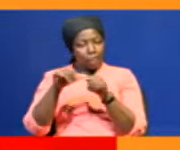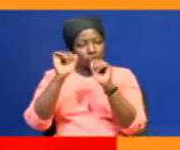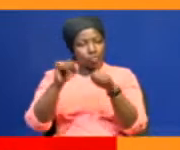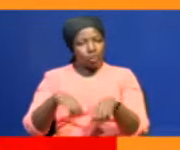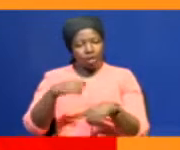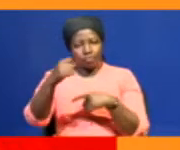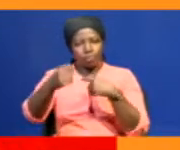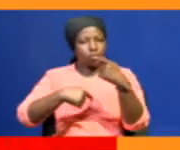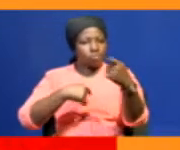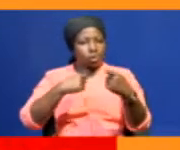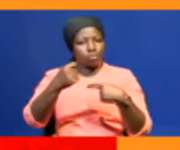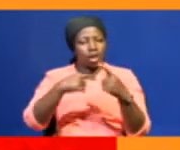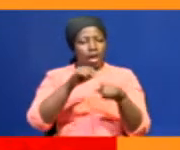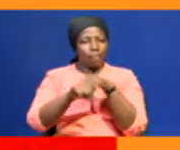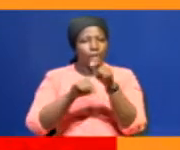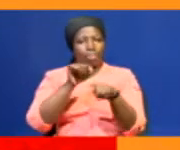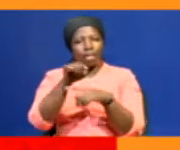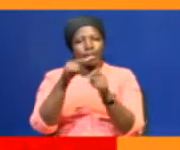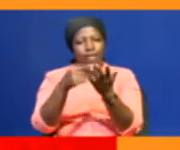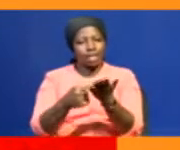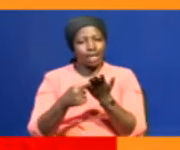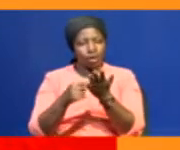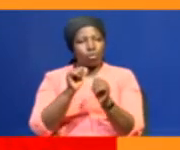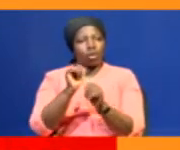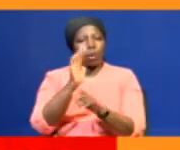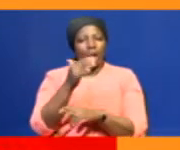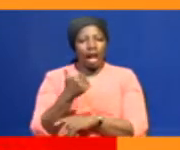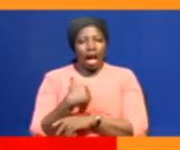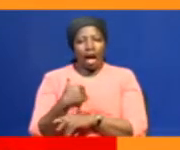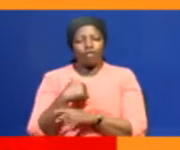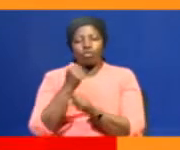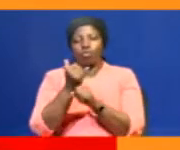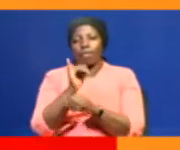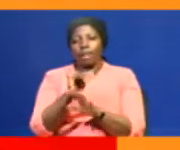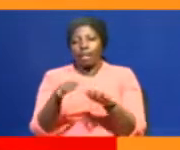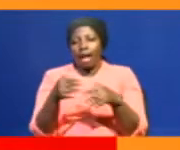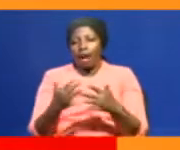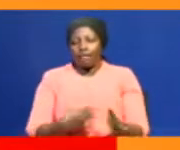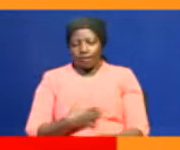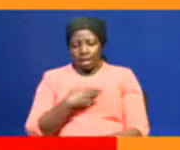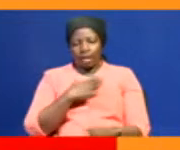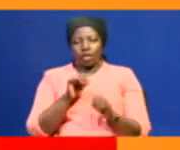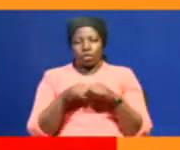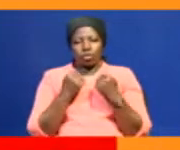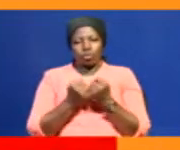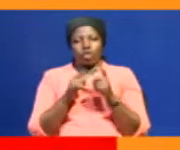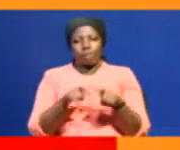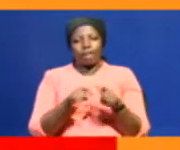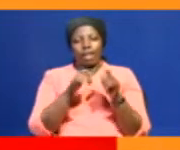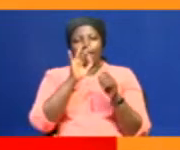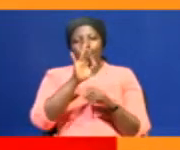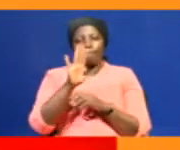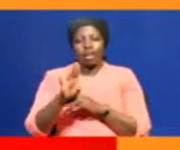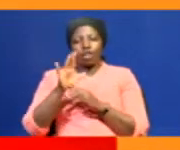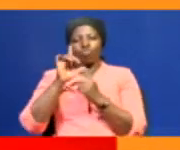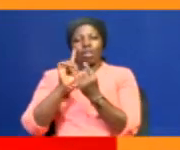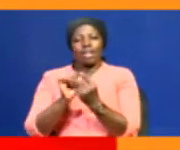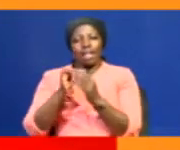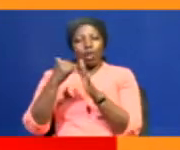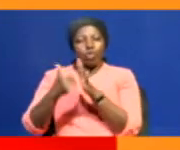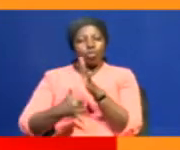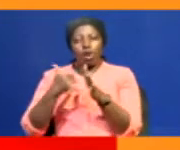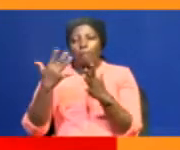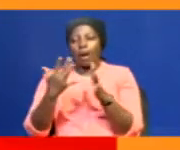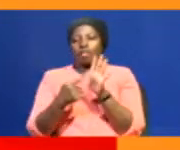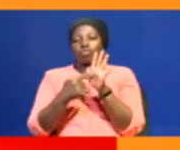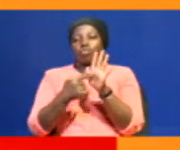yako kuhusiana tu na mjadala ambao tutakuwa humu ndani. Vipi utafanya hivyo? Tembelea mitandao yetu ya kijamii, Facebook, Twitter na YouTube, ambapo mazungumzo haya pia yanapeperushwa